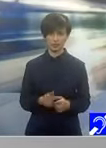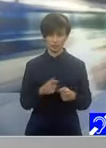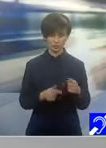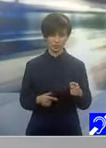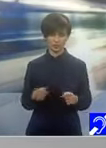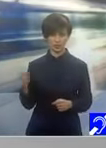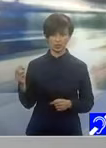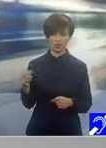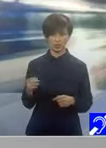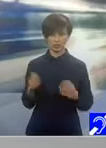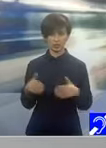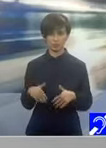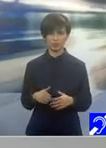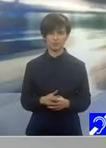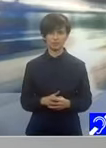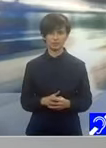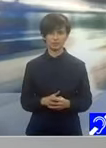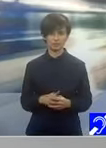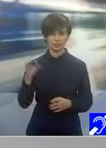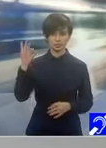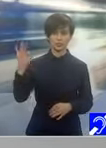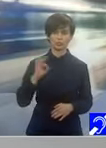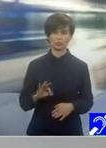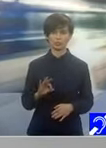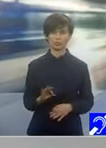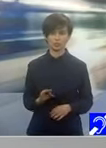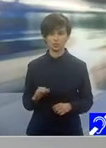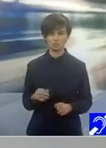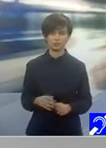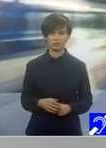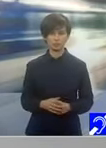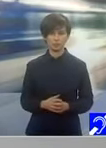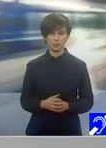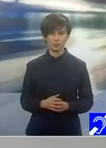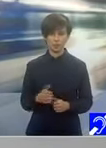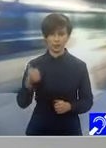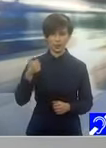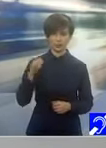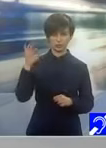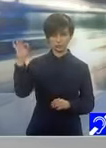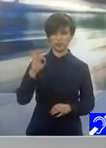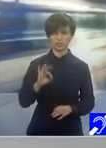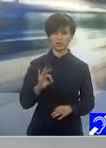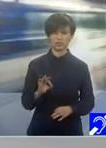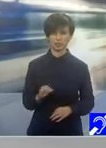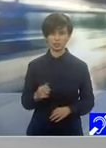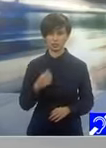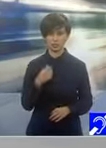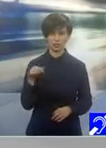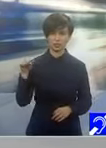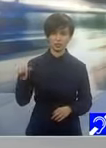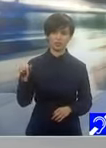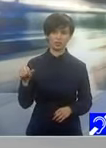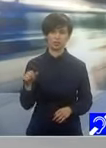era un procent? Nu, era deci finanțare mă întreb chiar de 100%. 100%. 100%. Atunci, mai ales, noi puneam la dispoziție